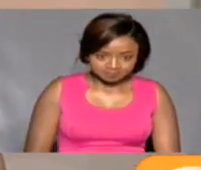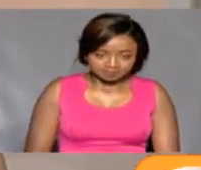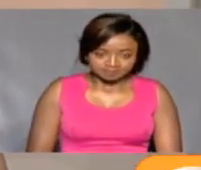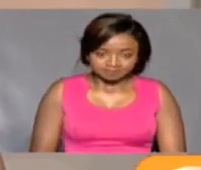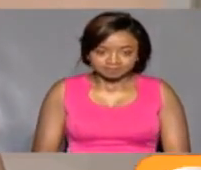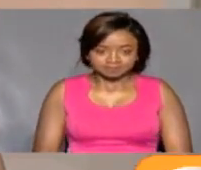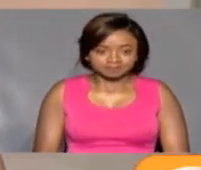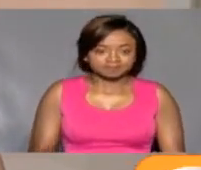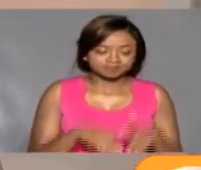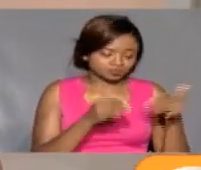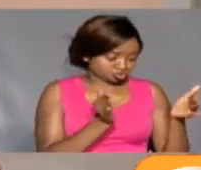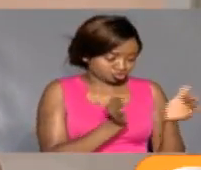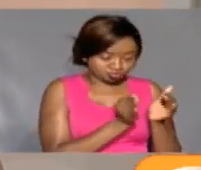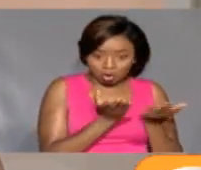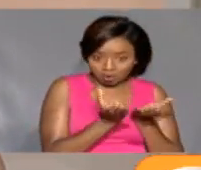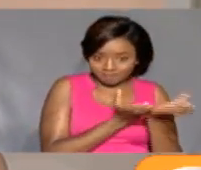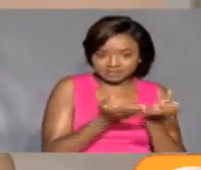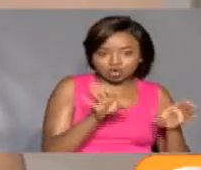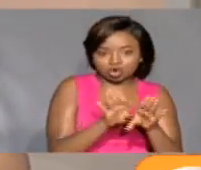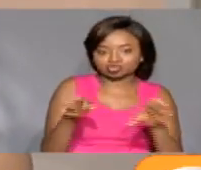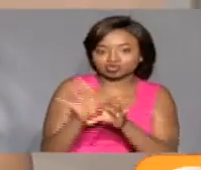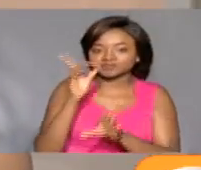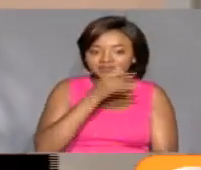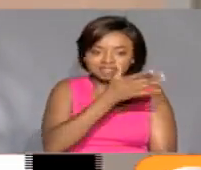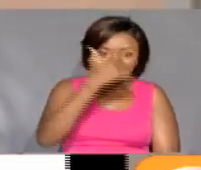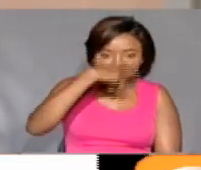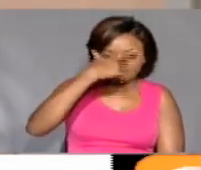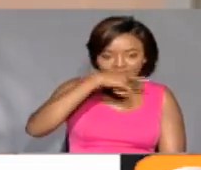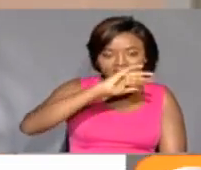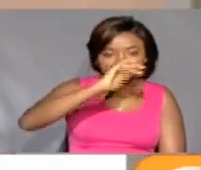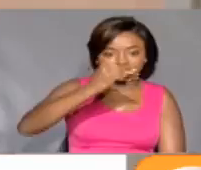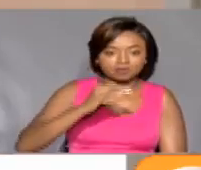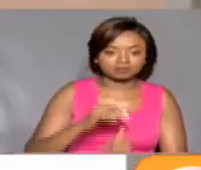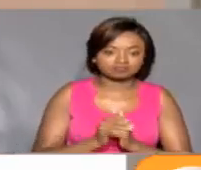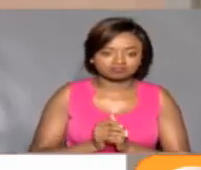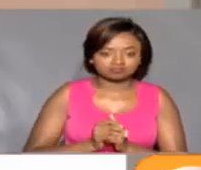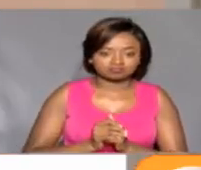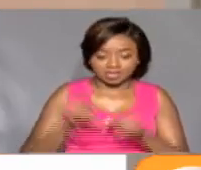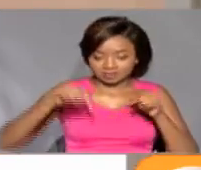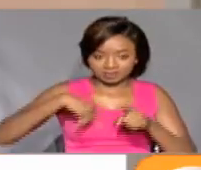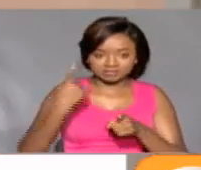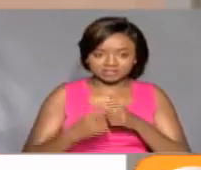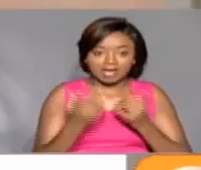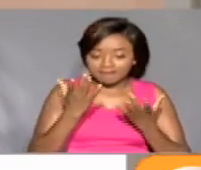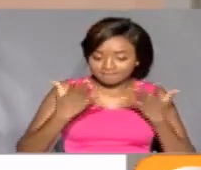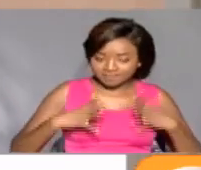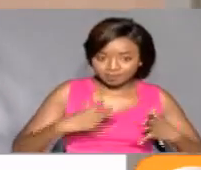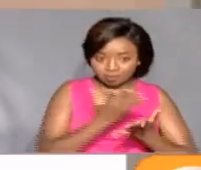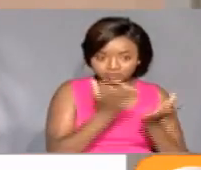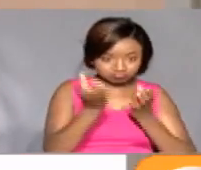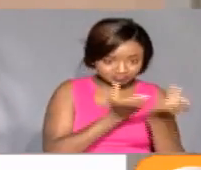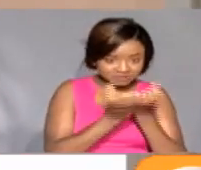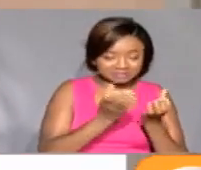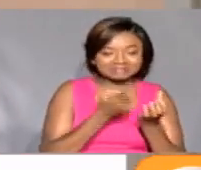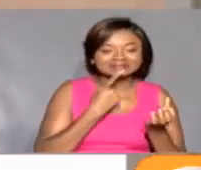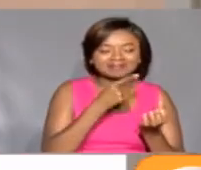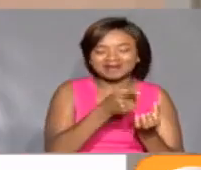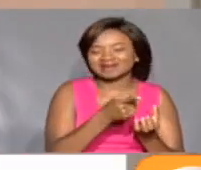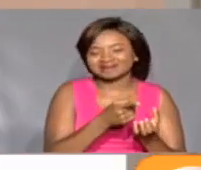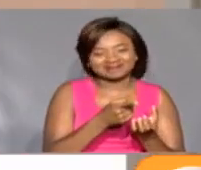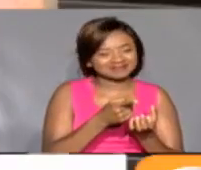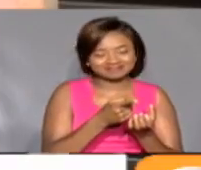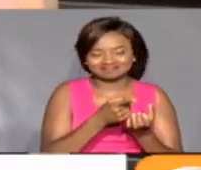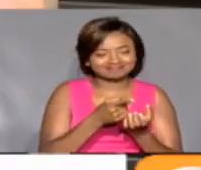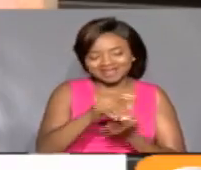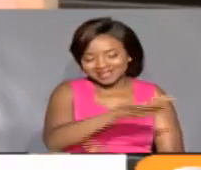Small and medium enterprises have closed down in Thika town since the year began. Traders have attributed the closures to a harsh business